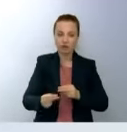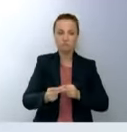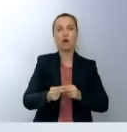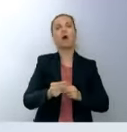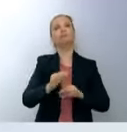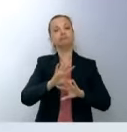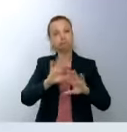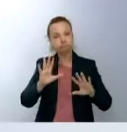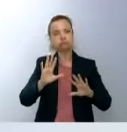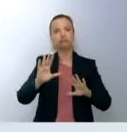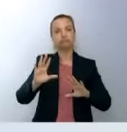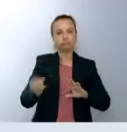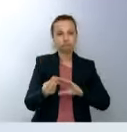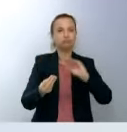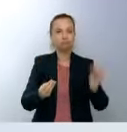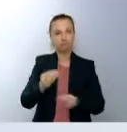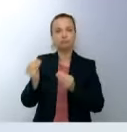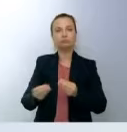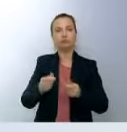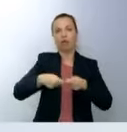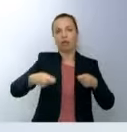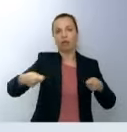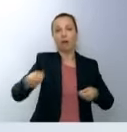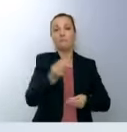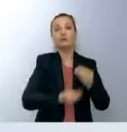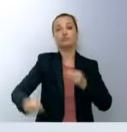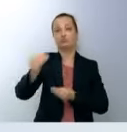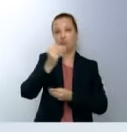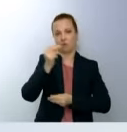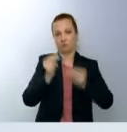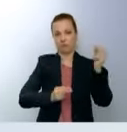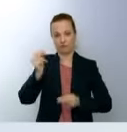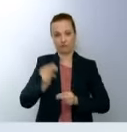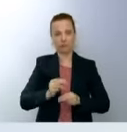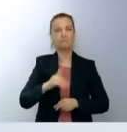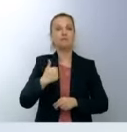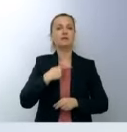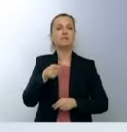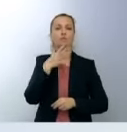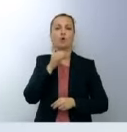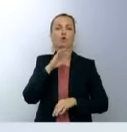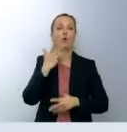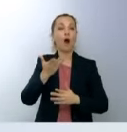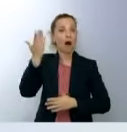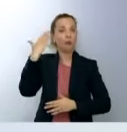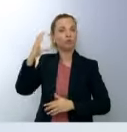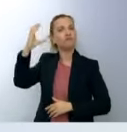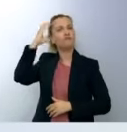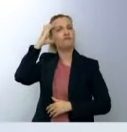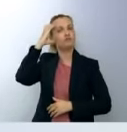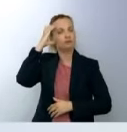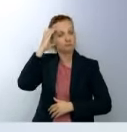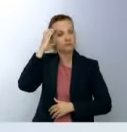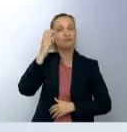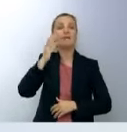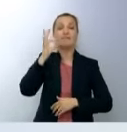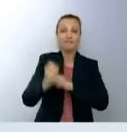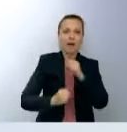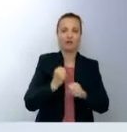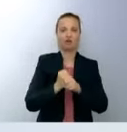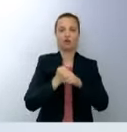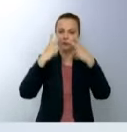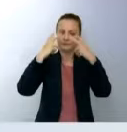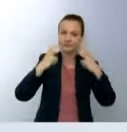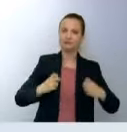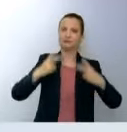αυτό και με επηρρέασε και εγώ έκτοτε κάνω και εγώ προληπτικές ζητάς κάθε χρόνο φανατικά διότι έχω αντιληφθεί ότι